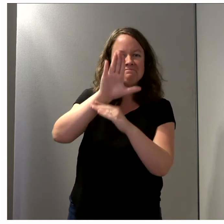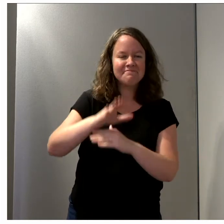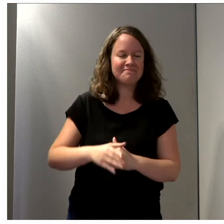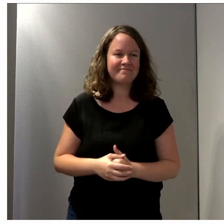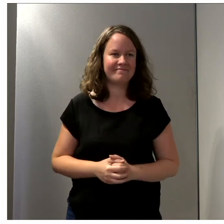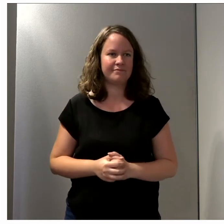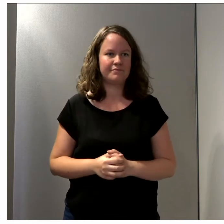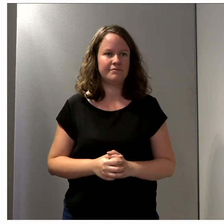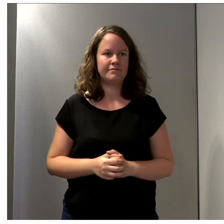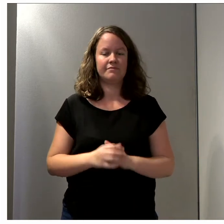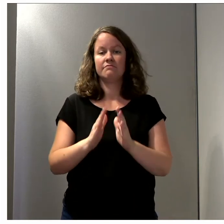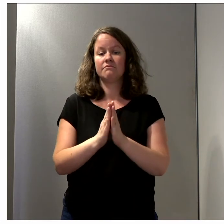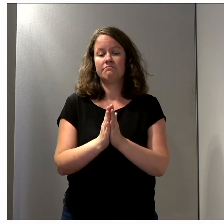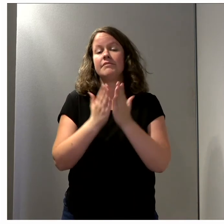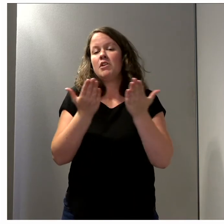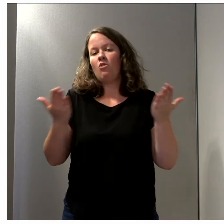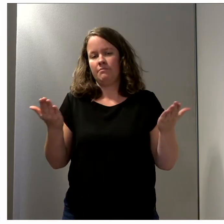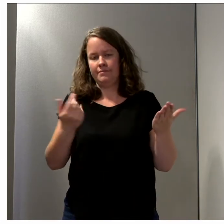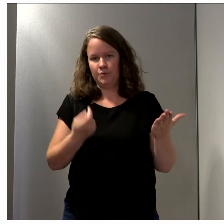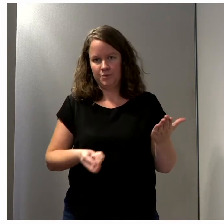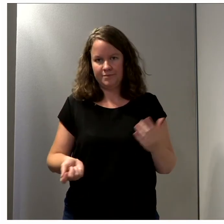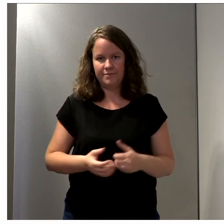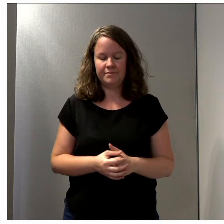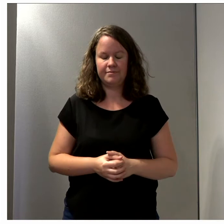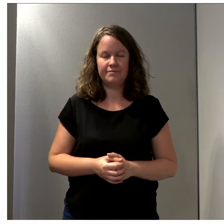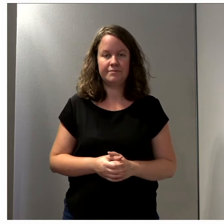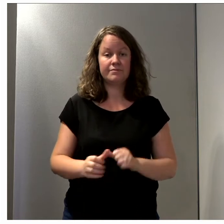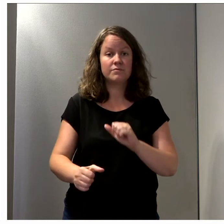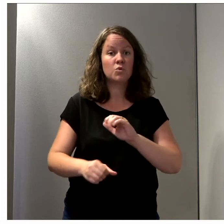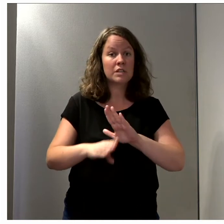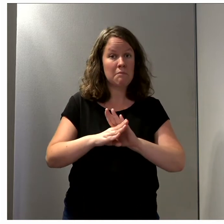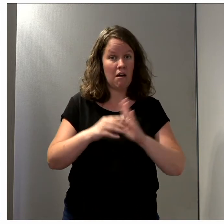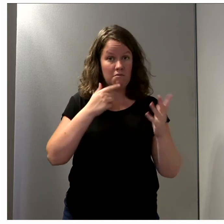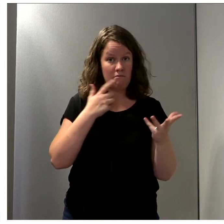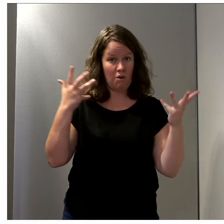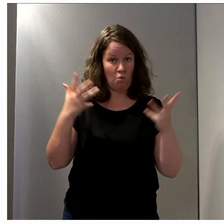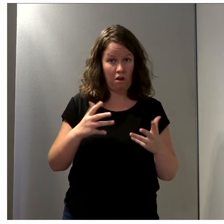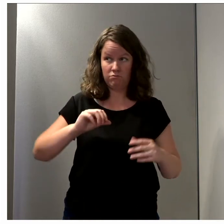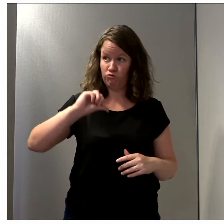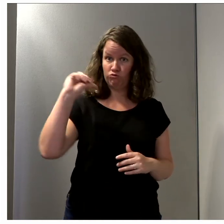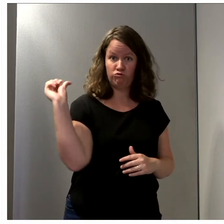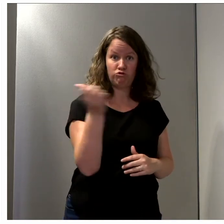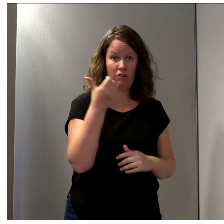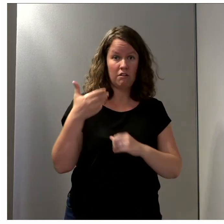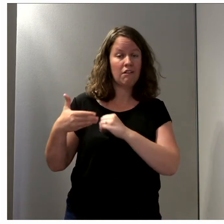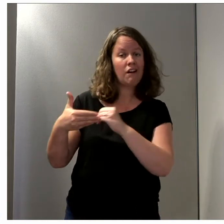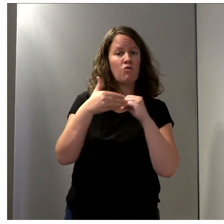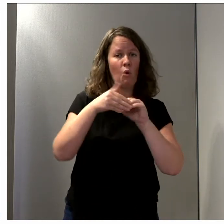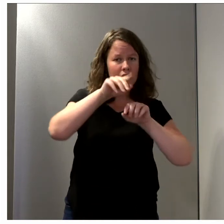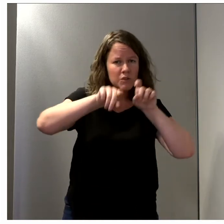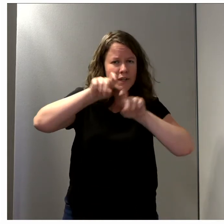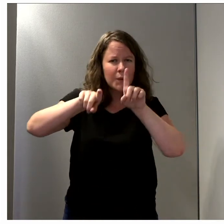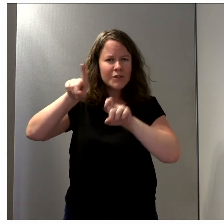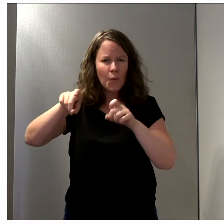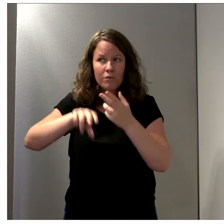présente, et il se déplie bien sûr, avec au départ le ressenti hiérarchisé des aidants suite aux interrogatoires qui avaient eu lieu, allant